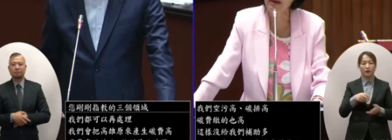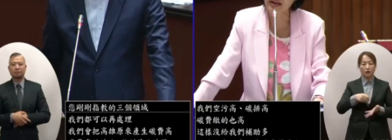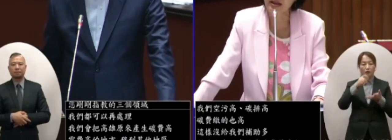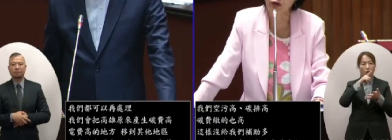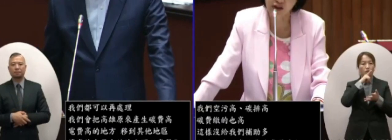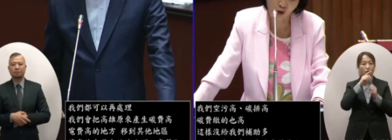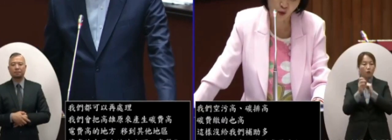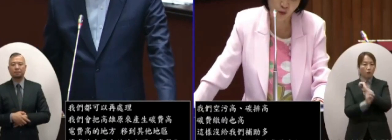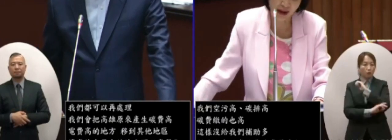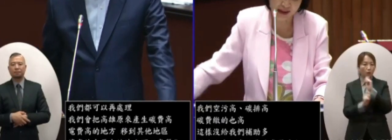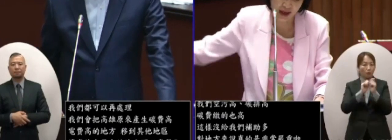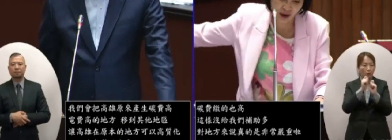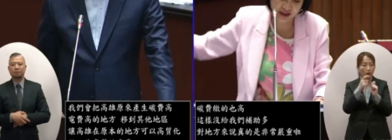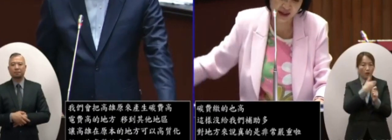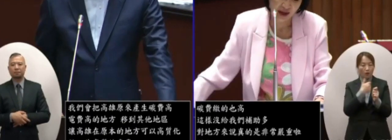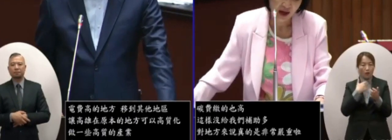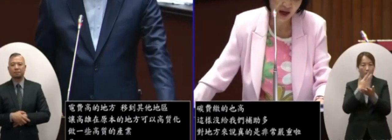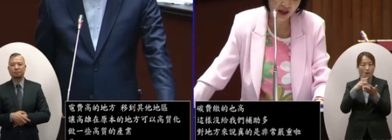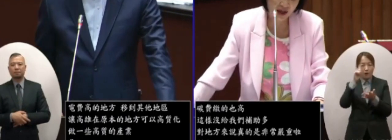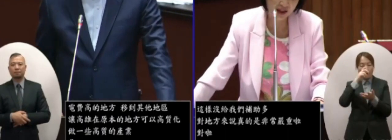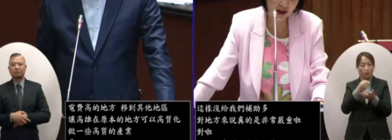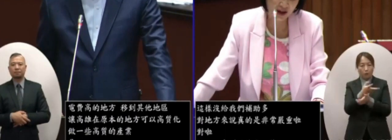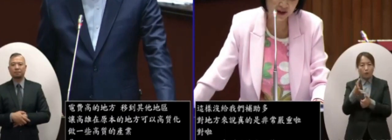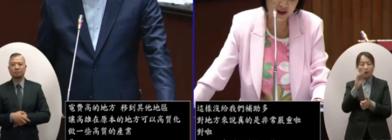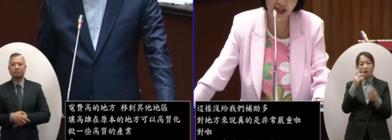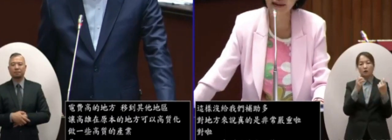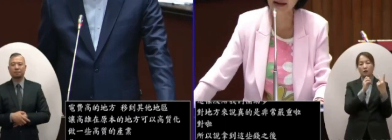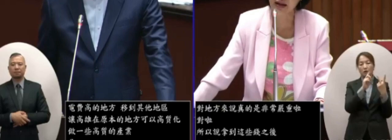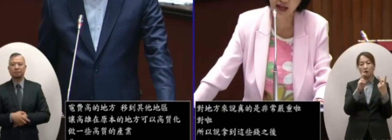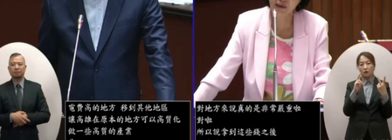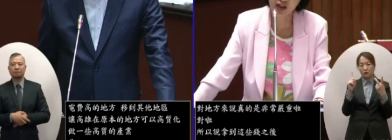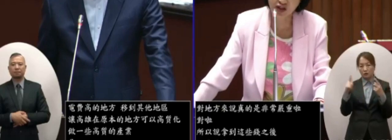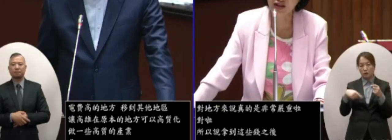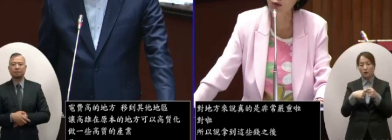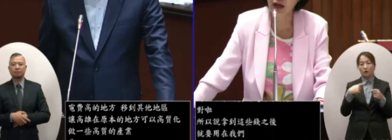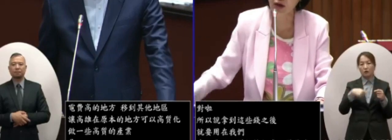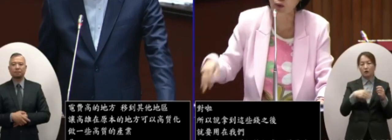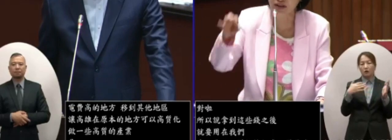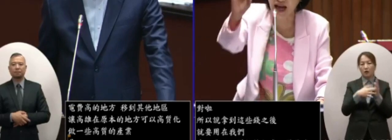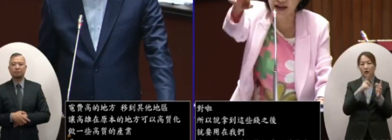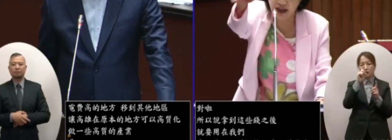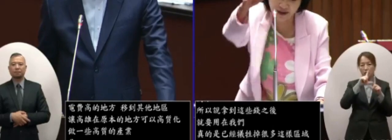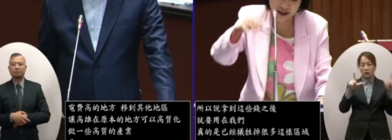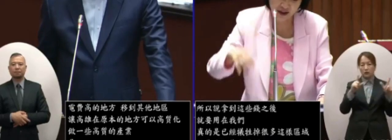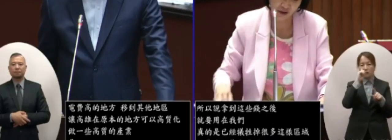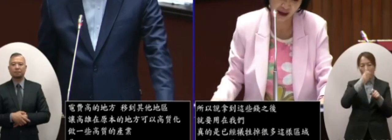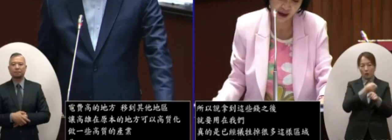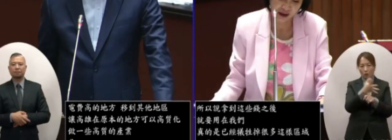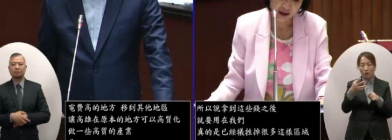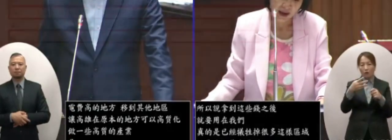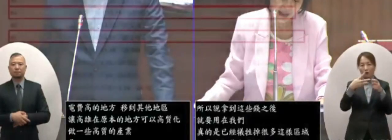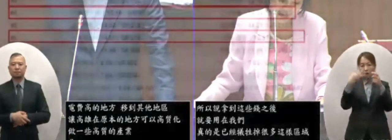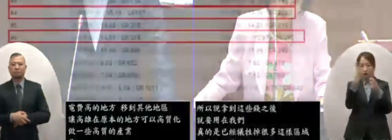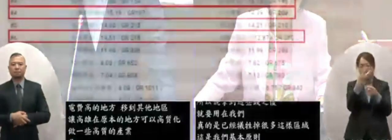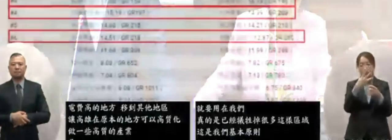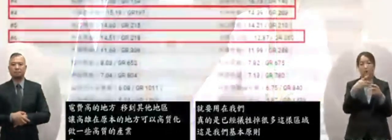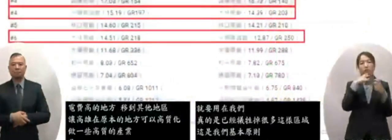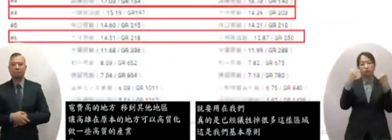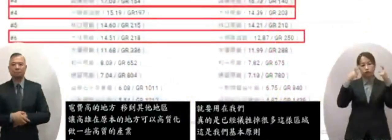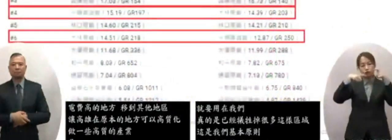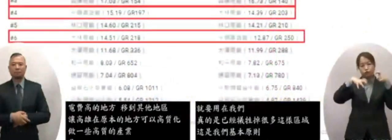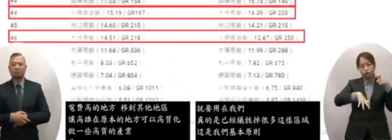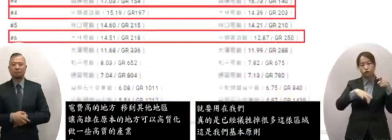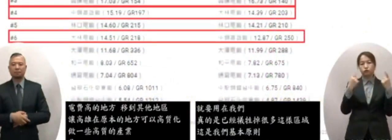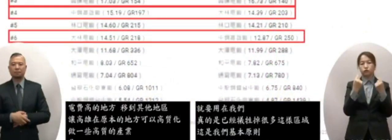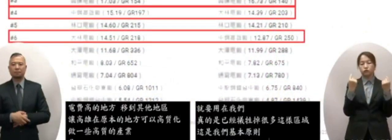空污吗？大概跨几的？2021到2022，台湾的十大污染源53的两个熊啦哈。啊，你还要说像我们的新达电